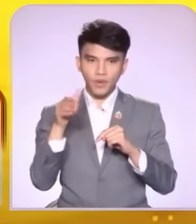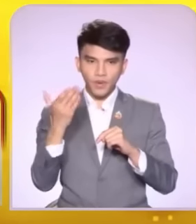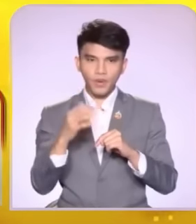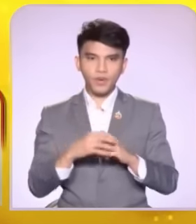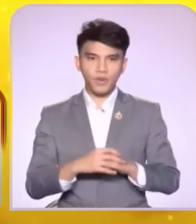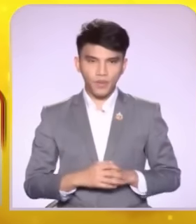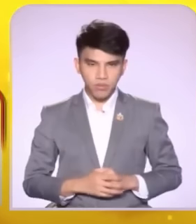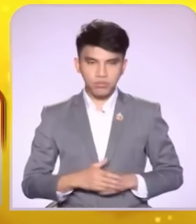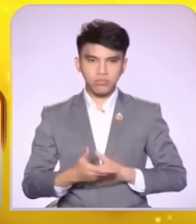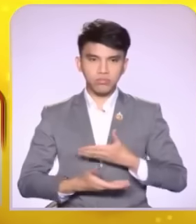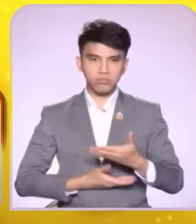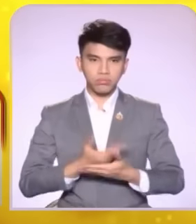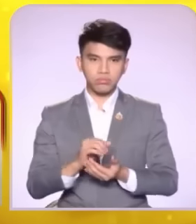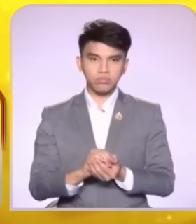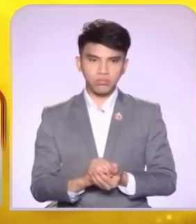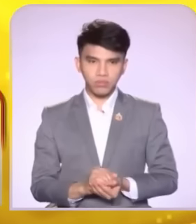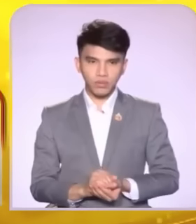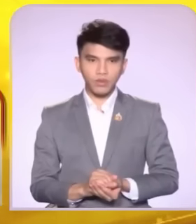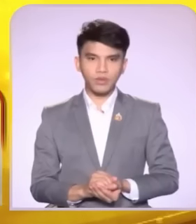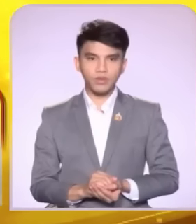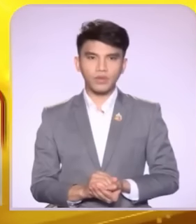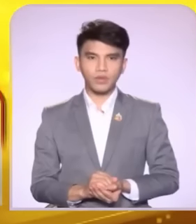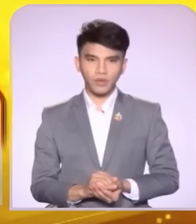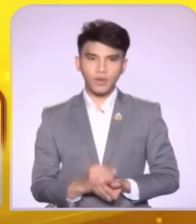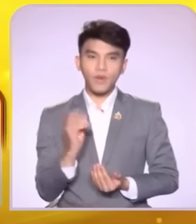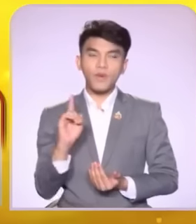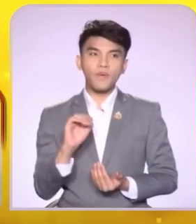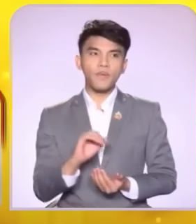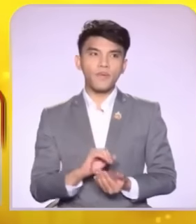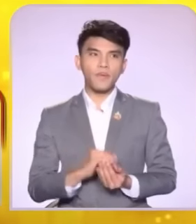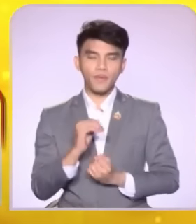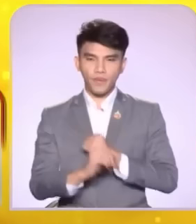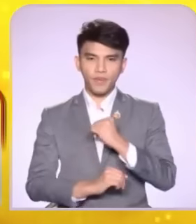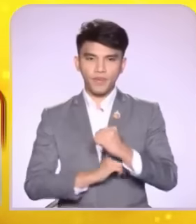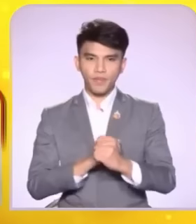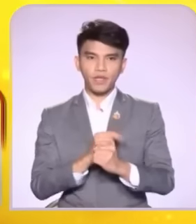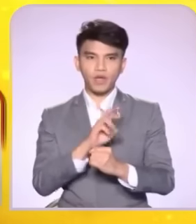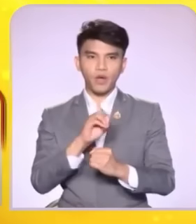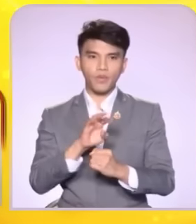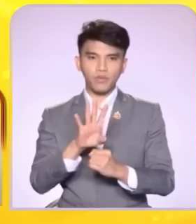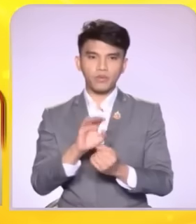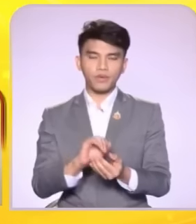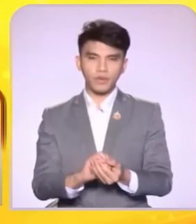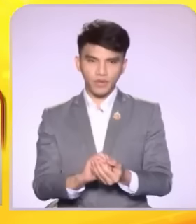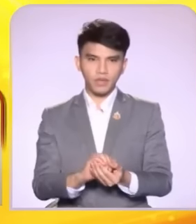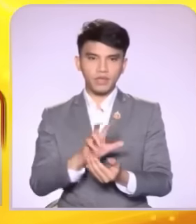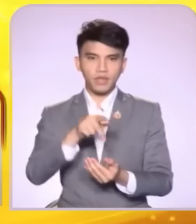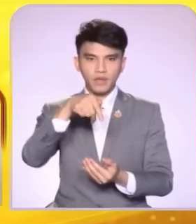ต้นทุนขายกันบ้างต้นทุนขายก็น่าจับตาเหมือนกันนะคะเพราะเขาบอกว่าปี64เนี่ยอยู่